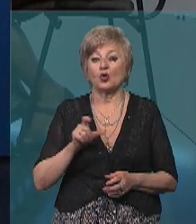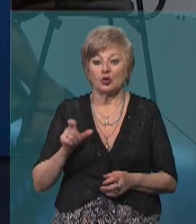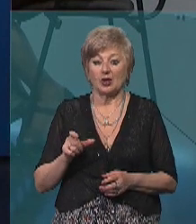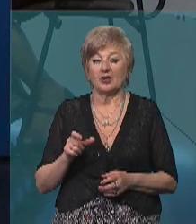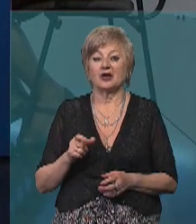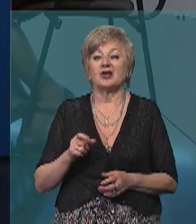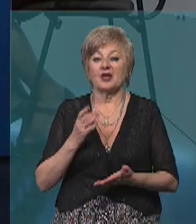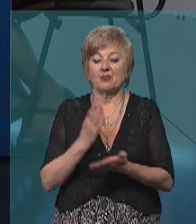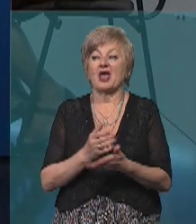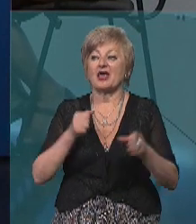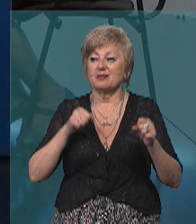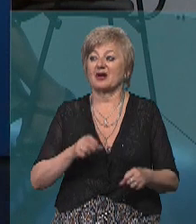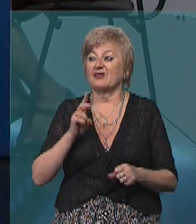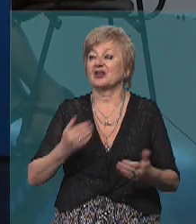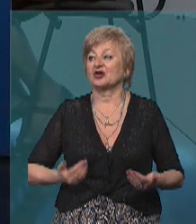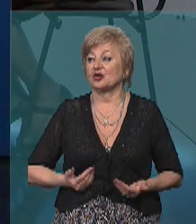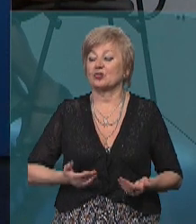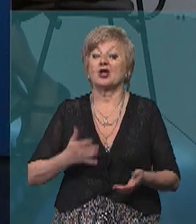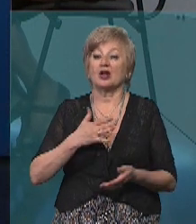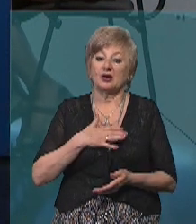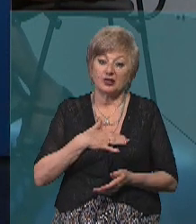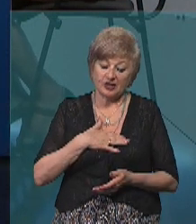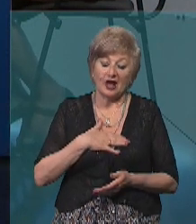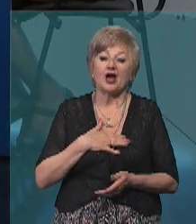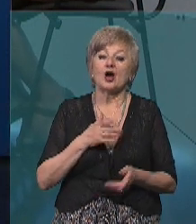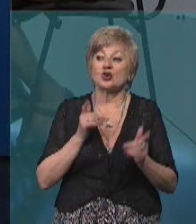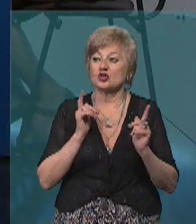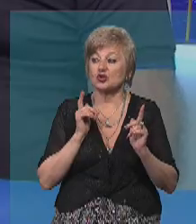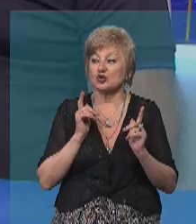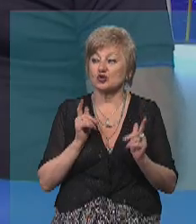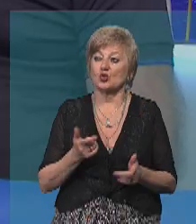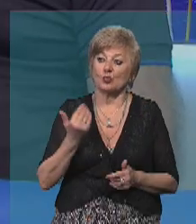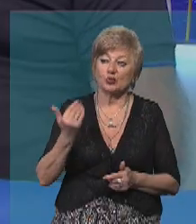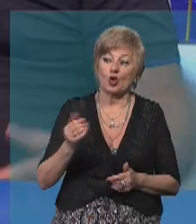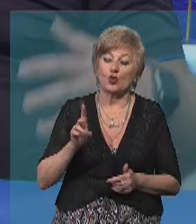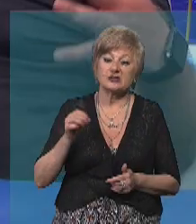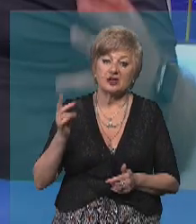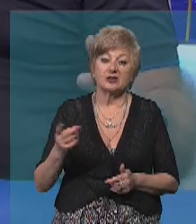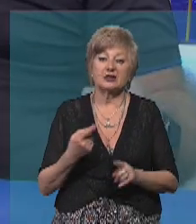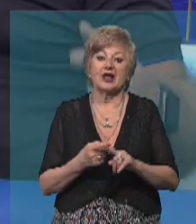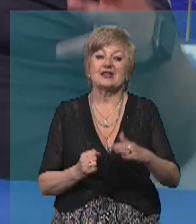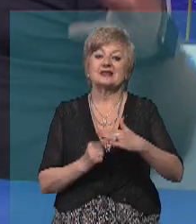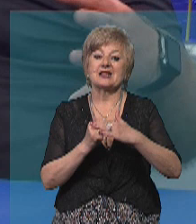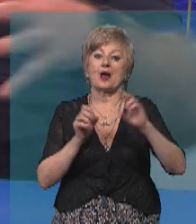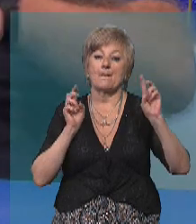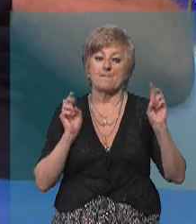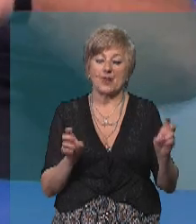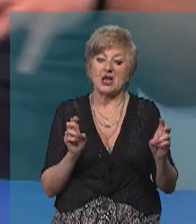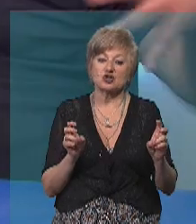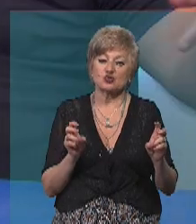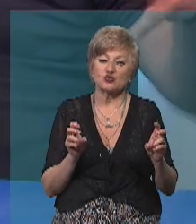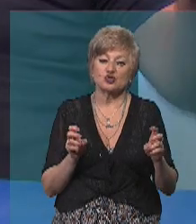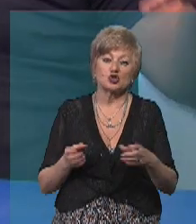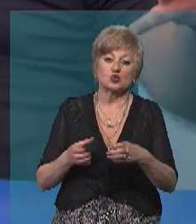право на життя. Я хочу ще послухати пана Романа. Я більше погоджуюсь з паном Костянтином, тому що це базовий електоральний